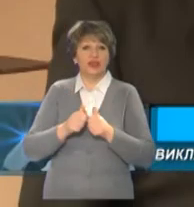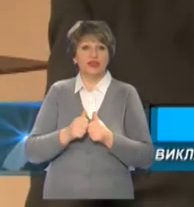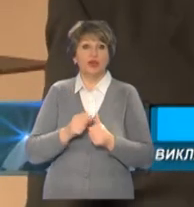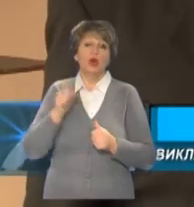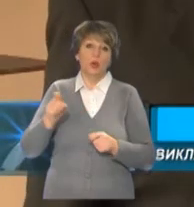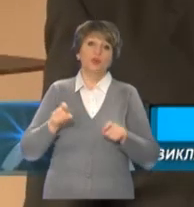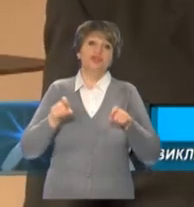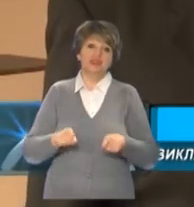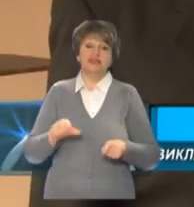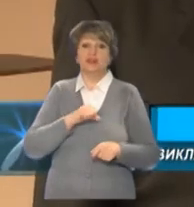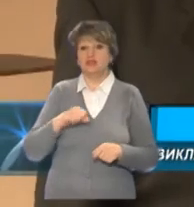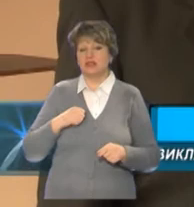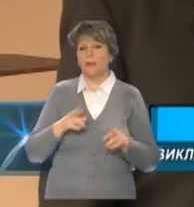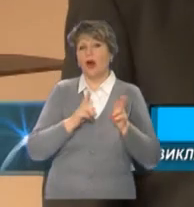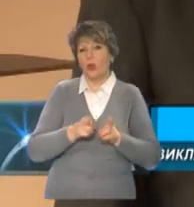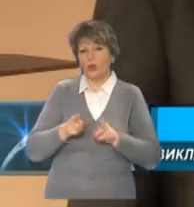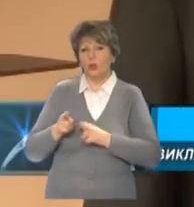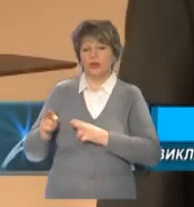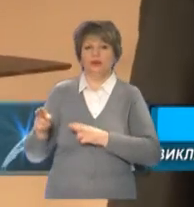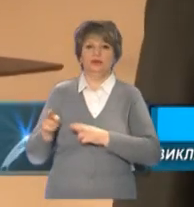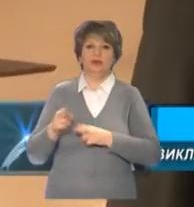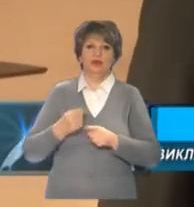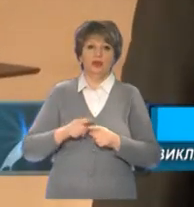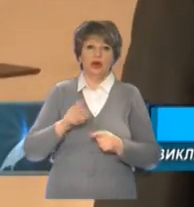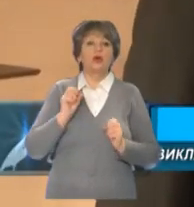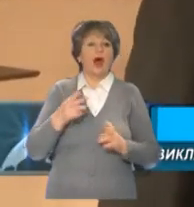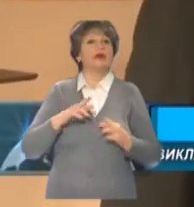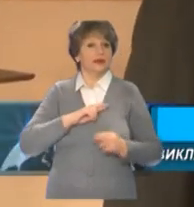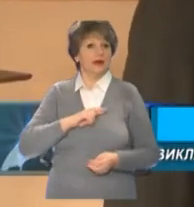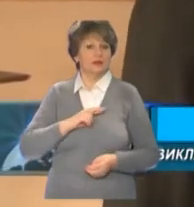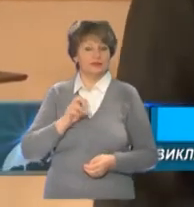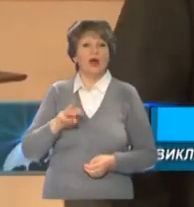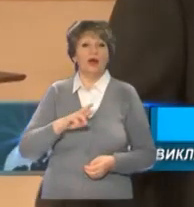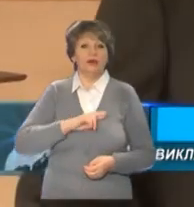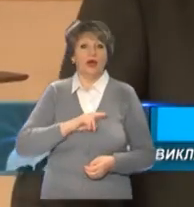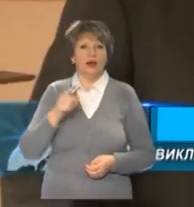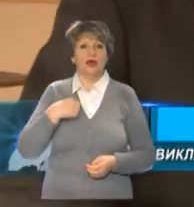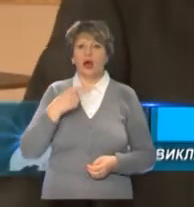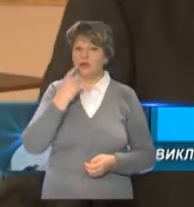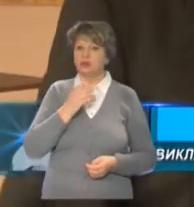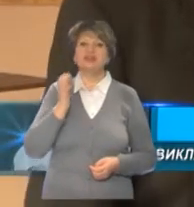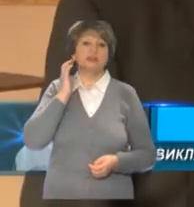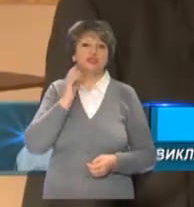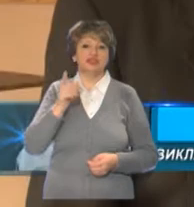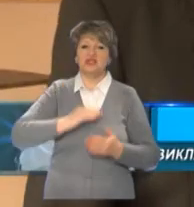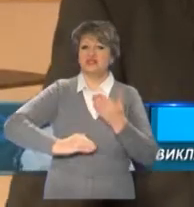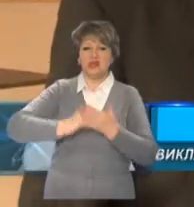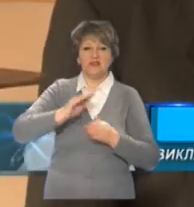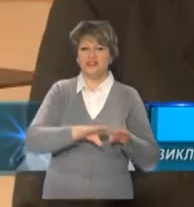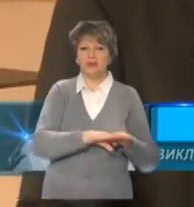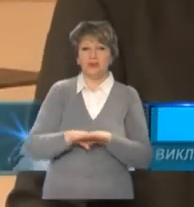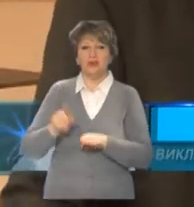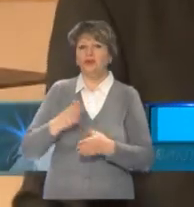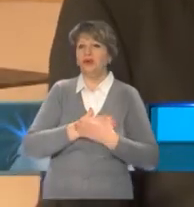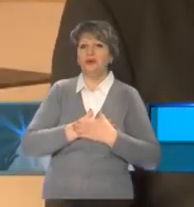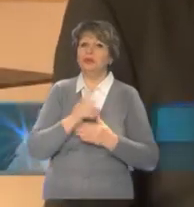делал сам, аккуратно, все нормально. Всегда он такой приходил и говорит, Валерий, ну как я? Я говорю, слышь, Андрюша, ты на высшем уровне. Ну такое, ну вот